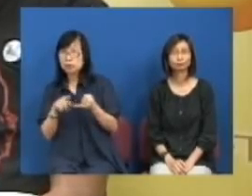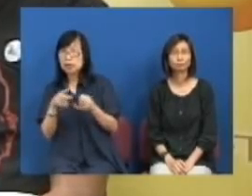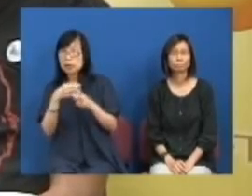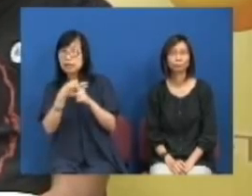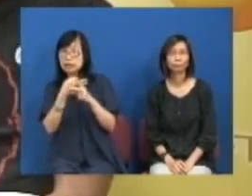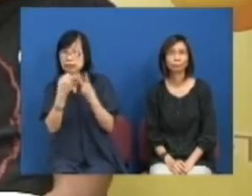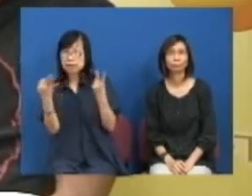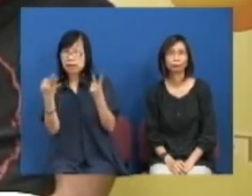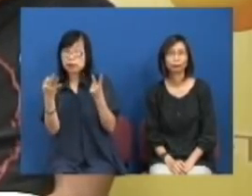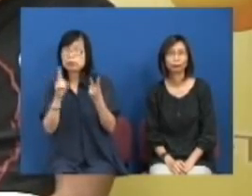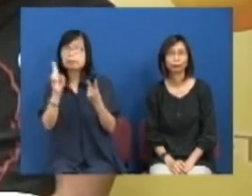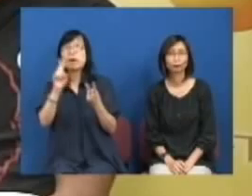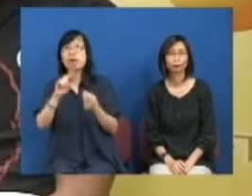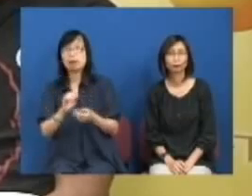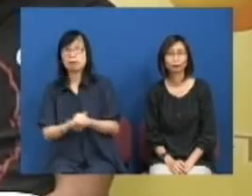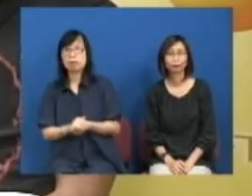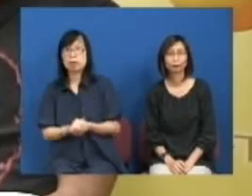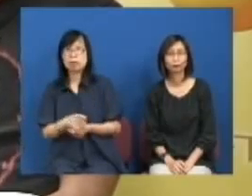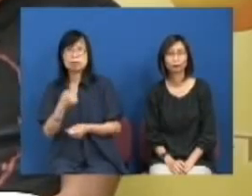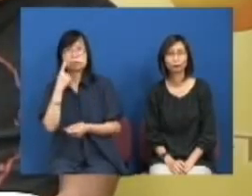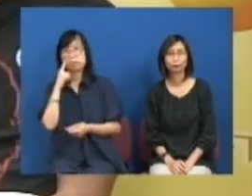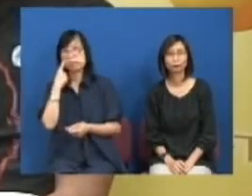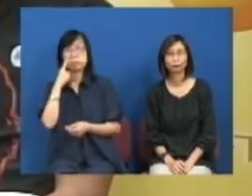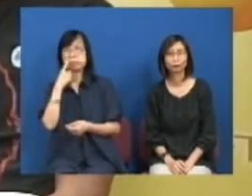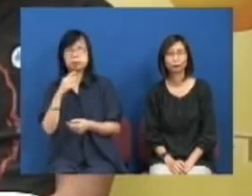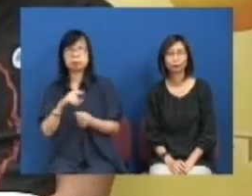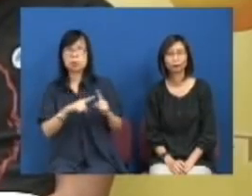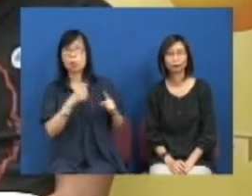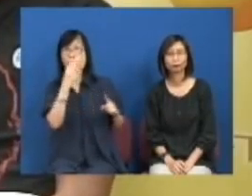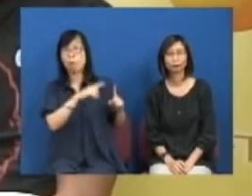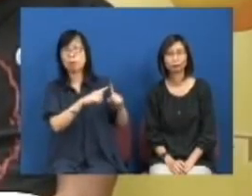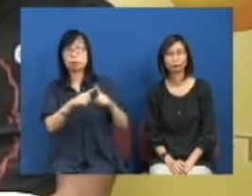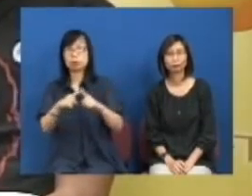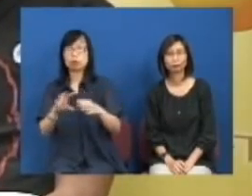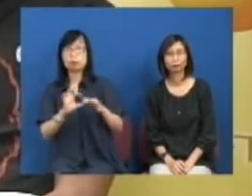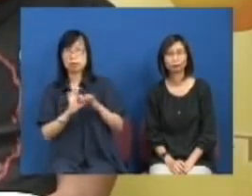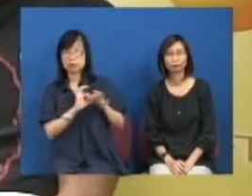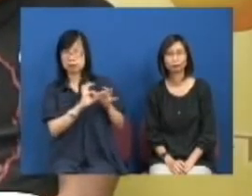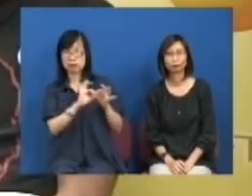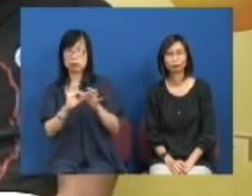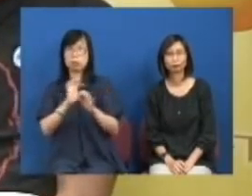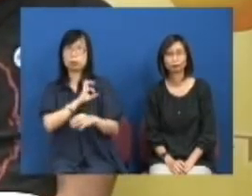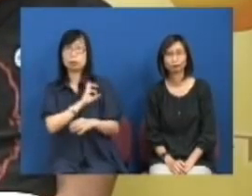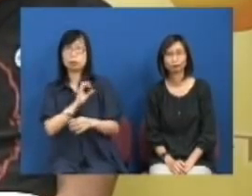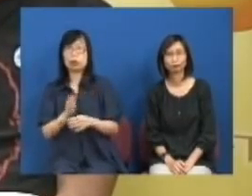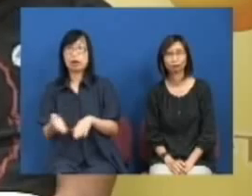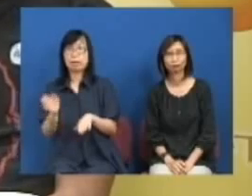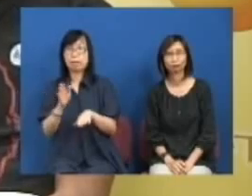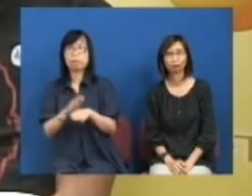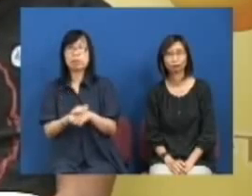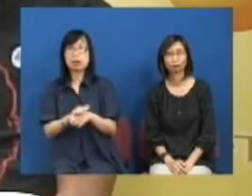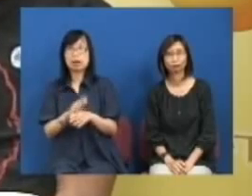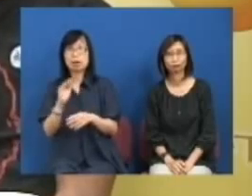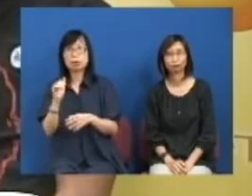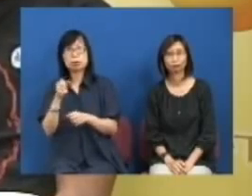條來的時候怎樣頂呢？我現在看不到民主黨或者支聯會有什麼的法寶拿出來頂，